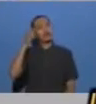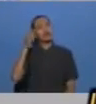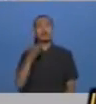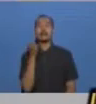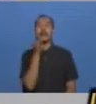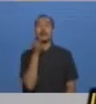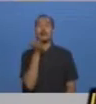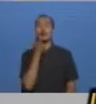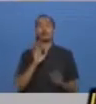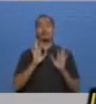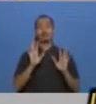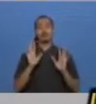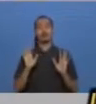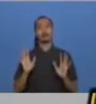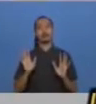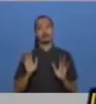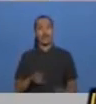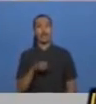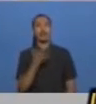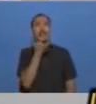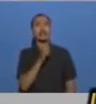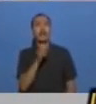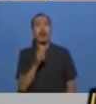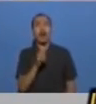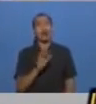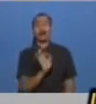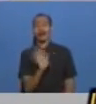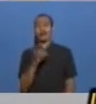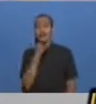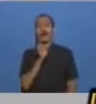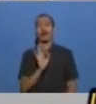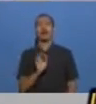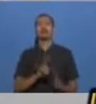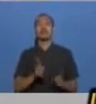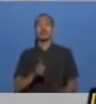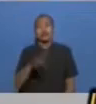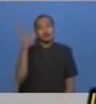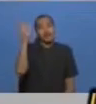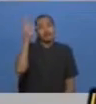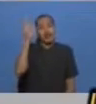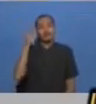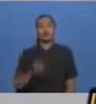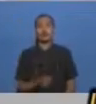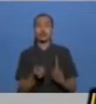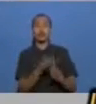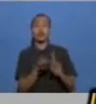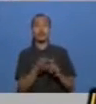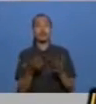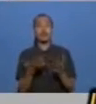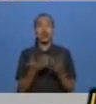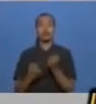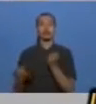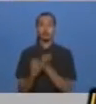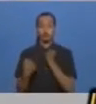ini banyak hal juga sebetulnya, ini bukan salah siapa-siapa, tapi karena ketidaktahuan saja. Dari teman-teman sendiri kurang support